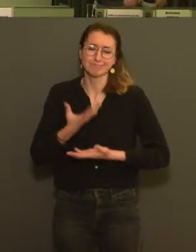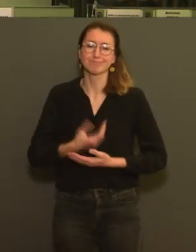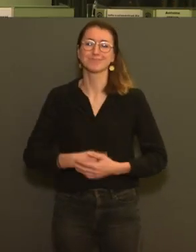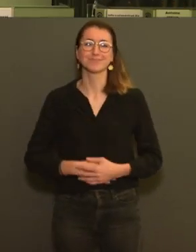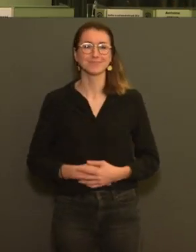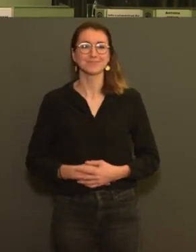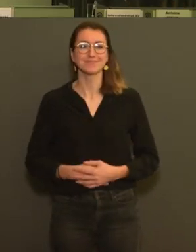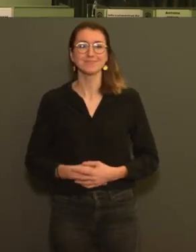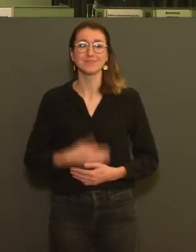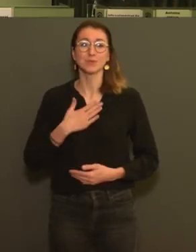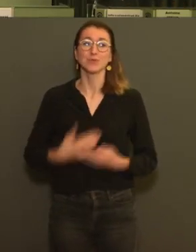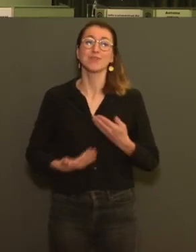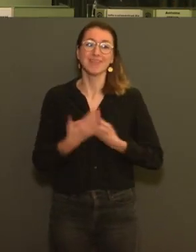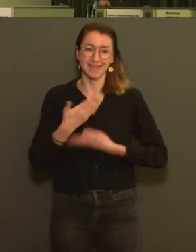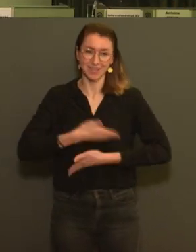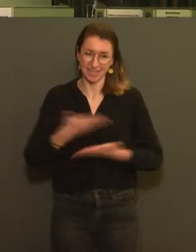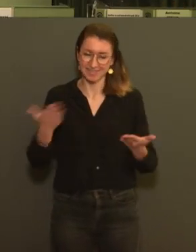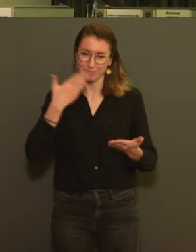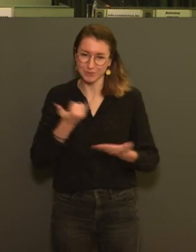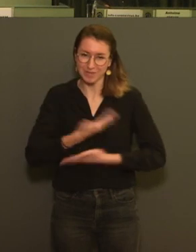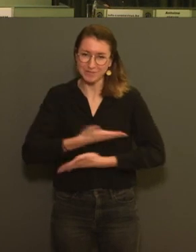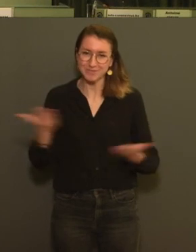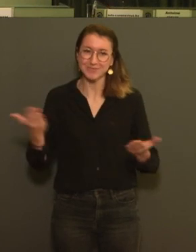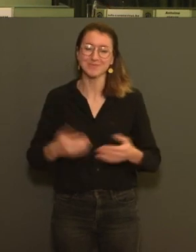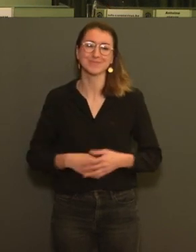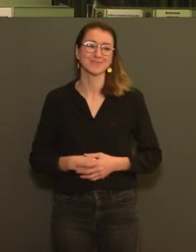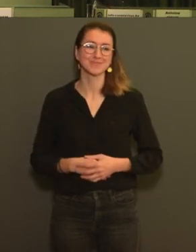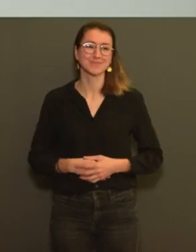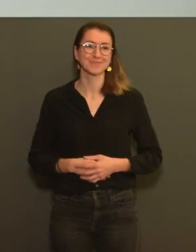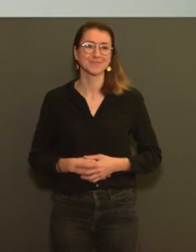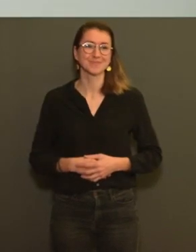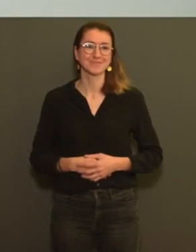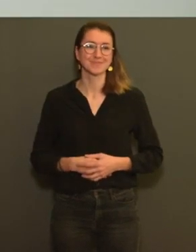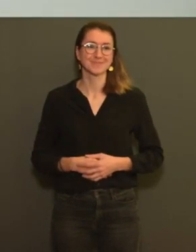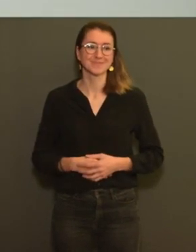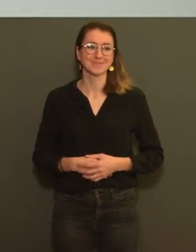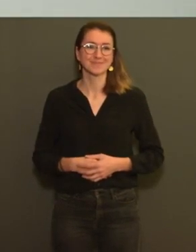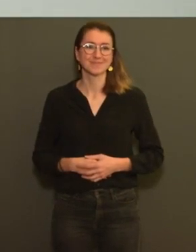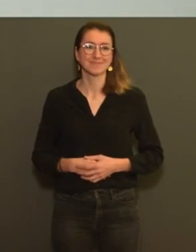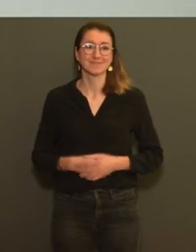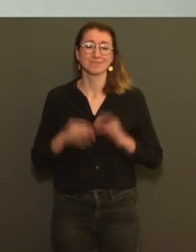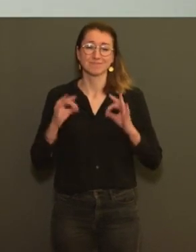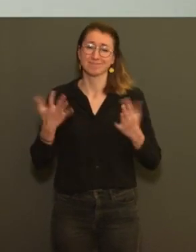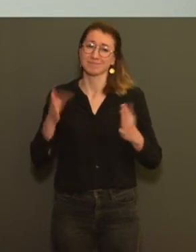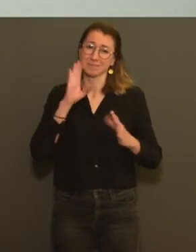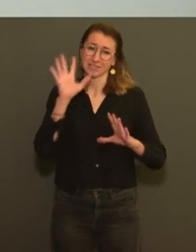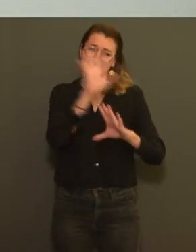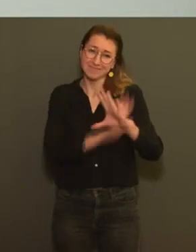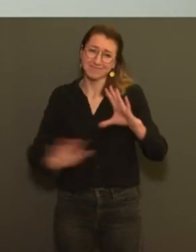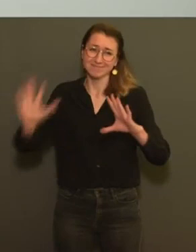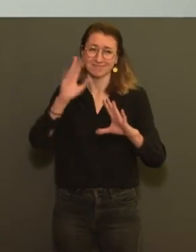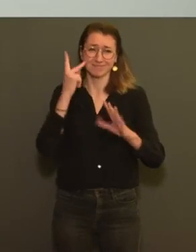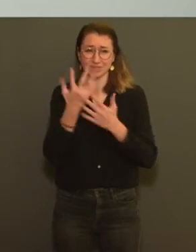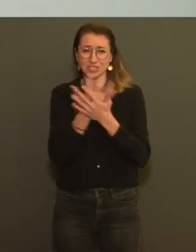Goedendag iedereen, bonjour à toutes, bonjour à tous. Alors actuellement, à travers tout le pays, les chiffres continuent d'augmenter.